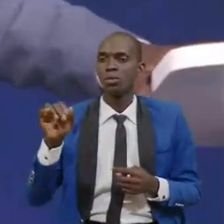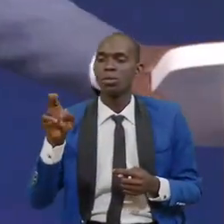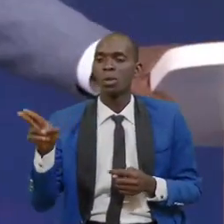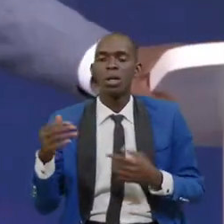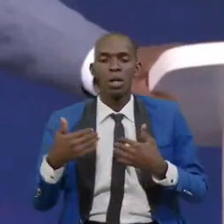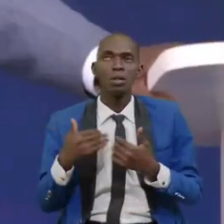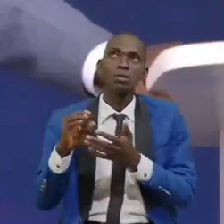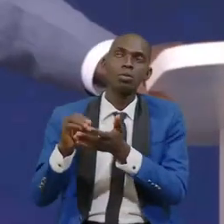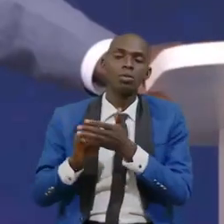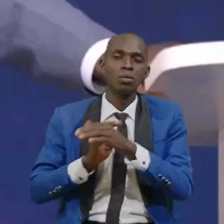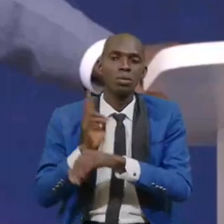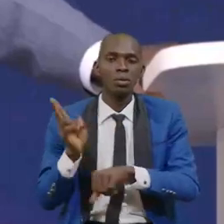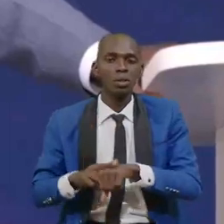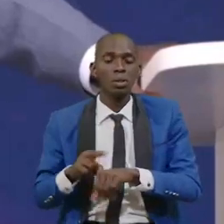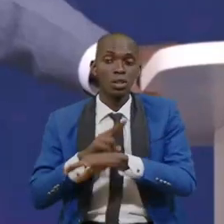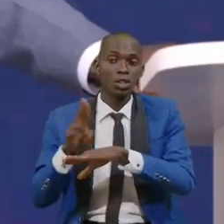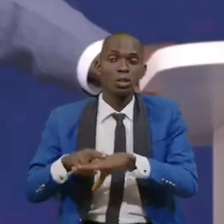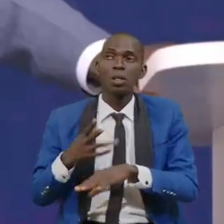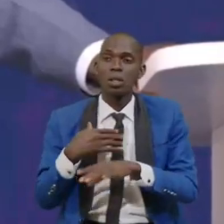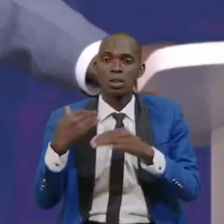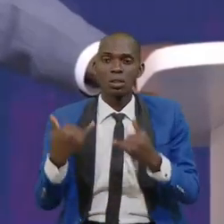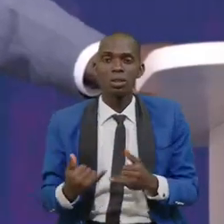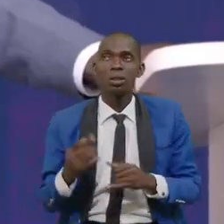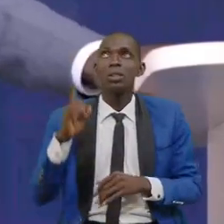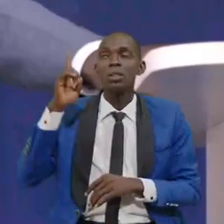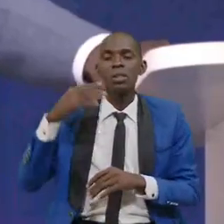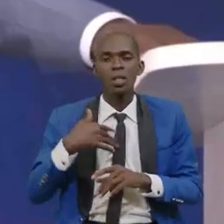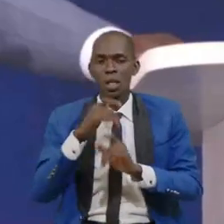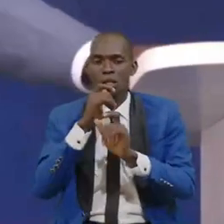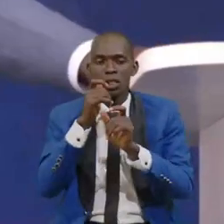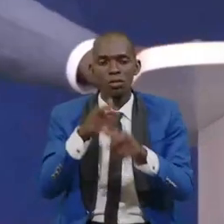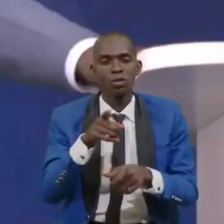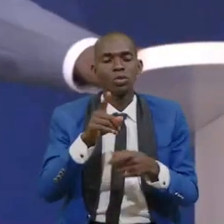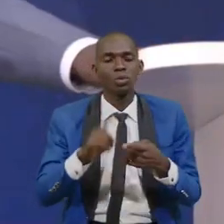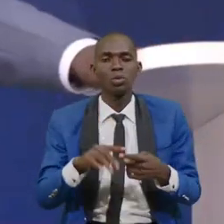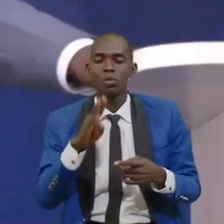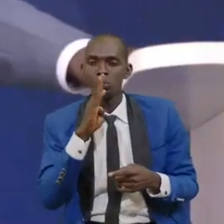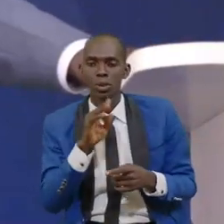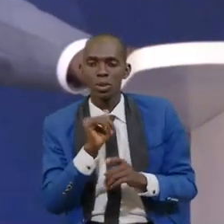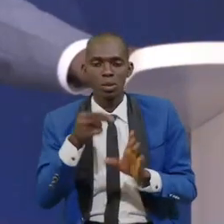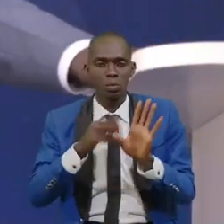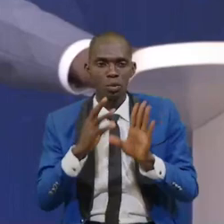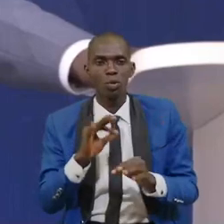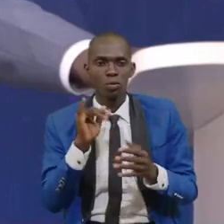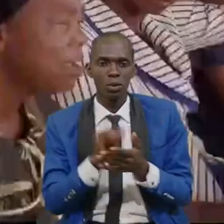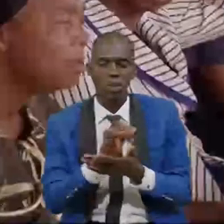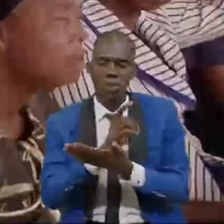nature. Maintenant, il t'a donné et tu es devenu participant de cette nature divine.